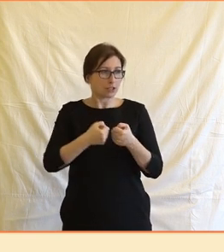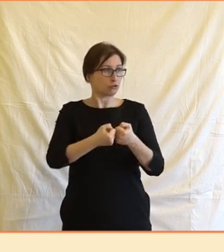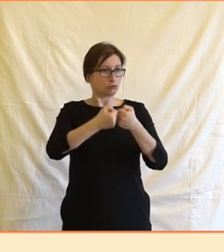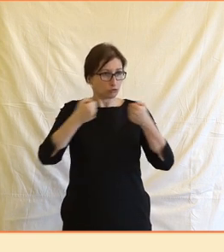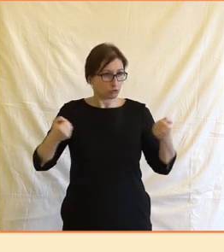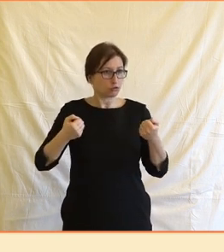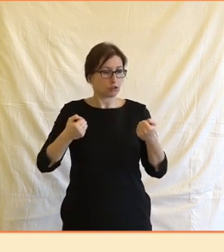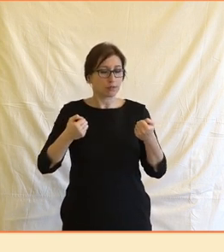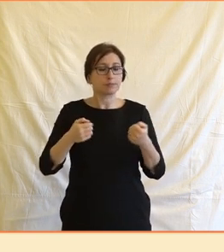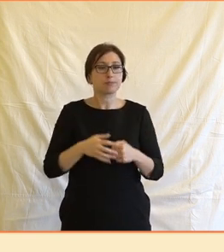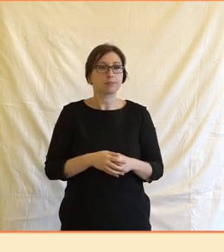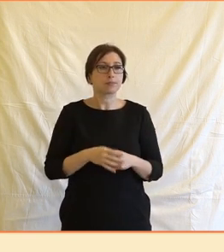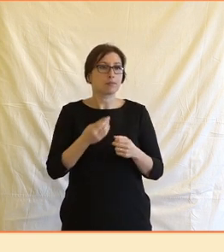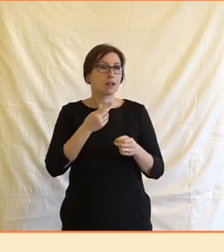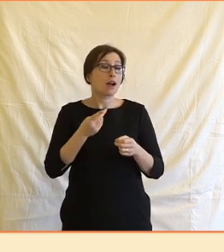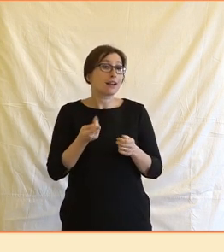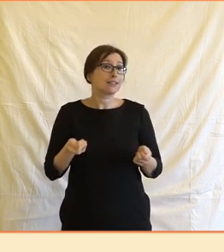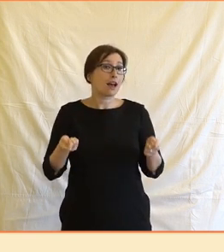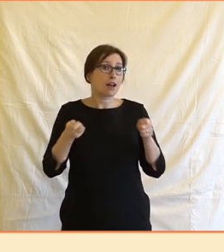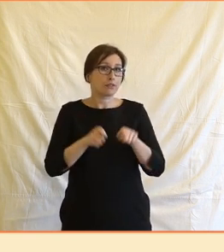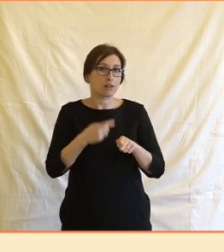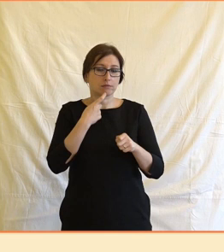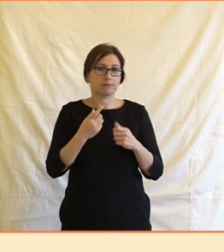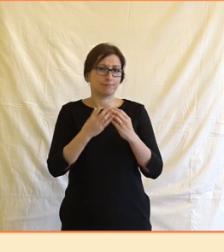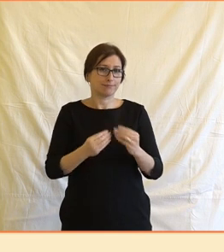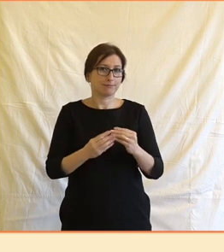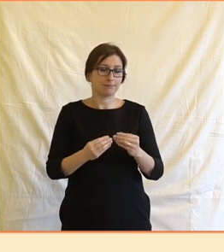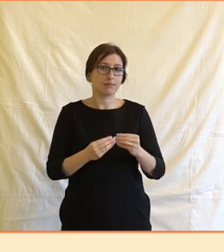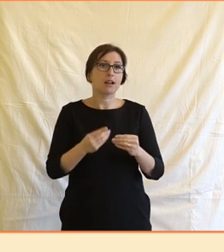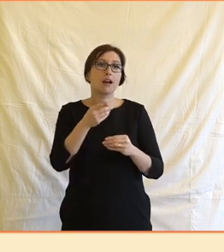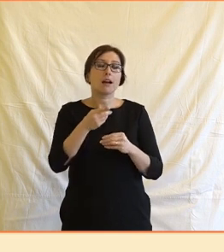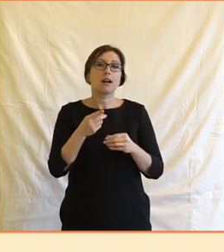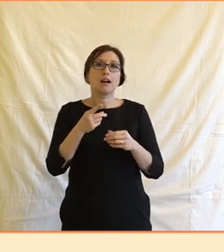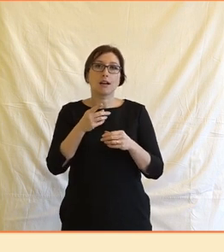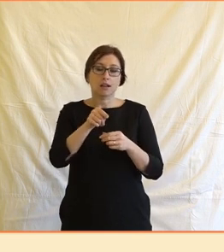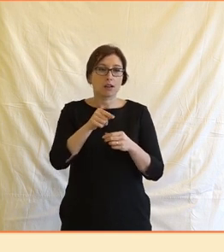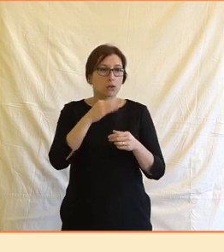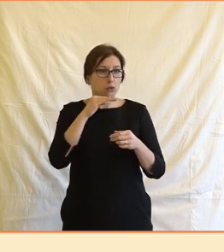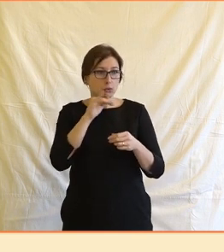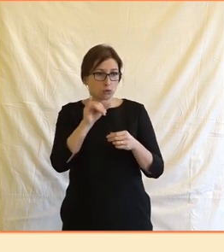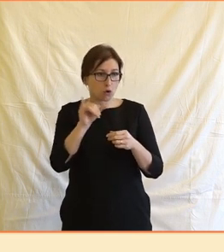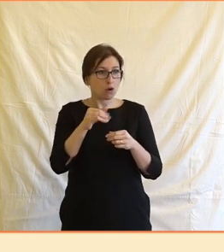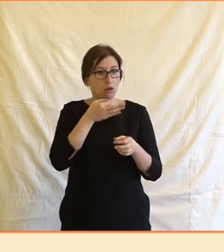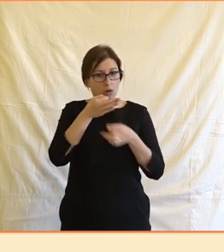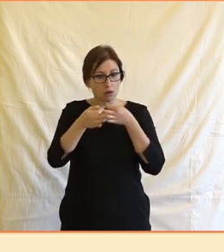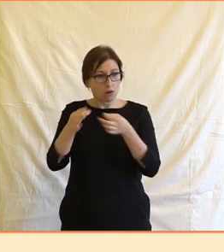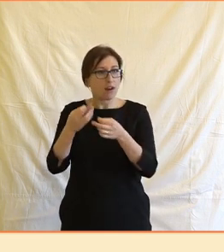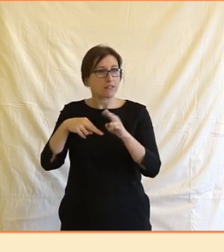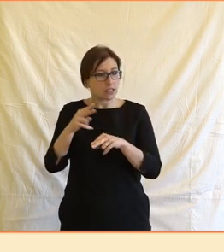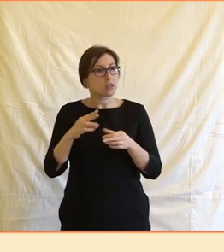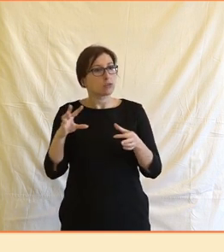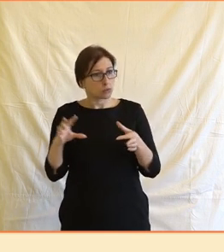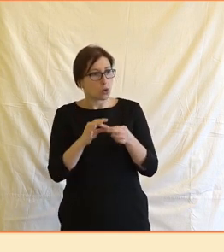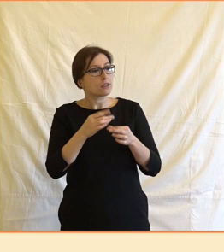do hloubky. Nicméně závěrem bych chtěla říci, že respondenti mají převážně kladný vztah k